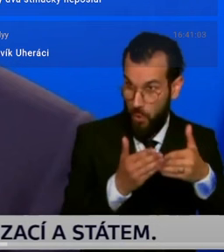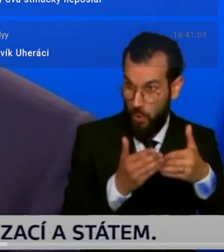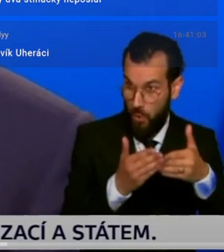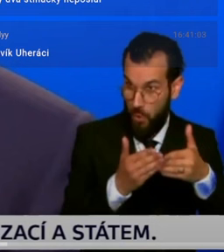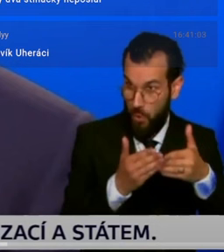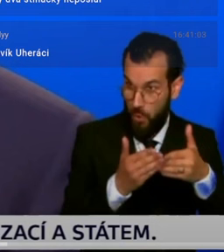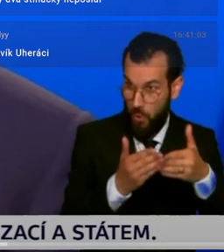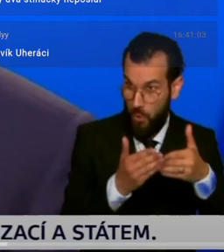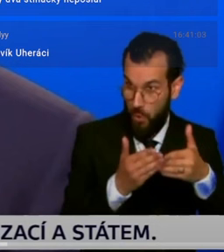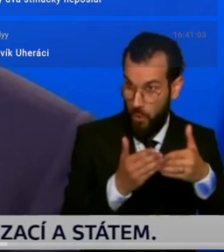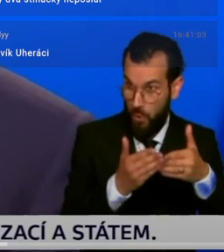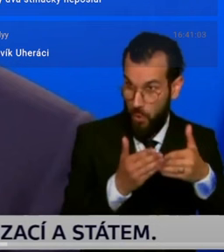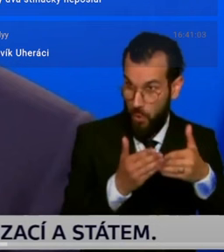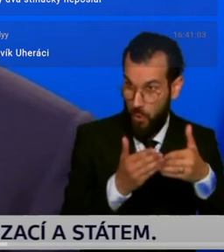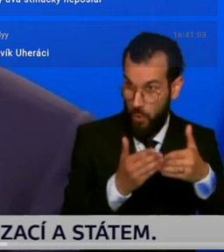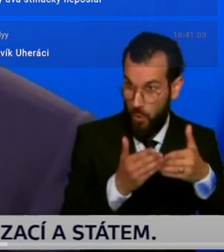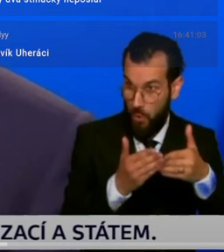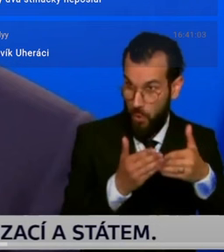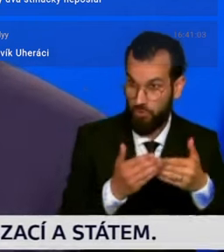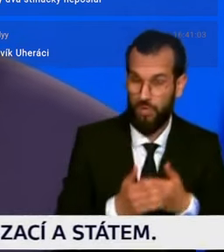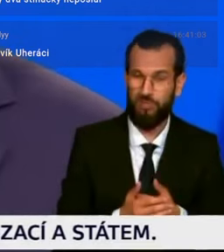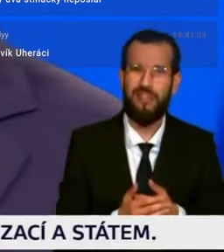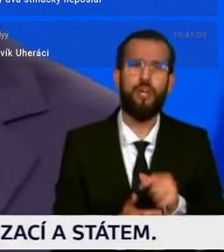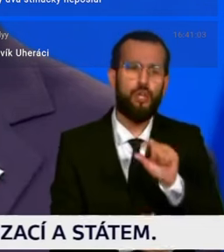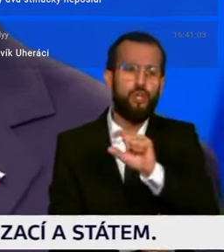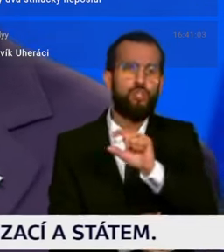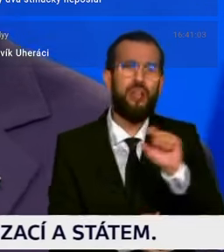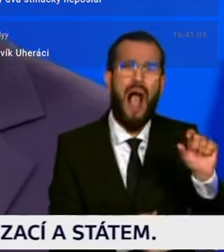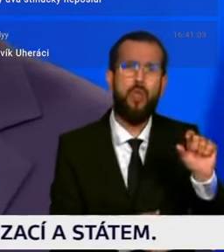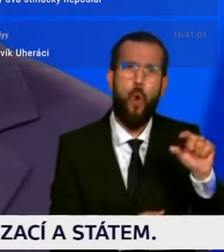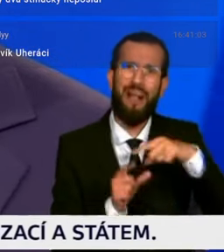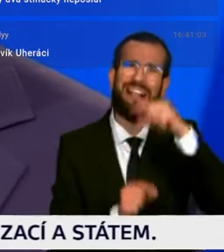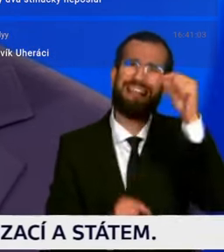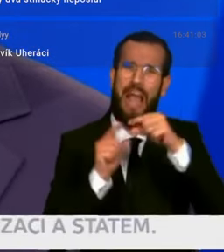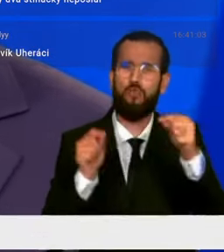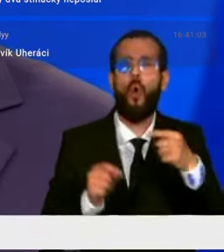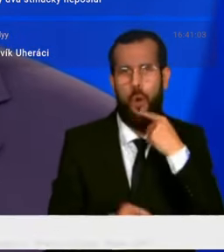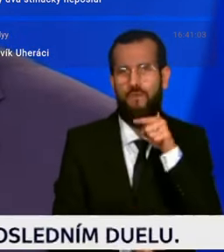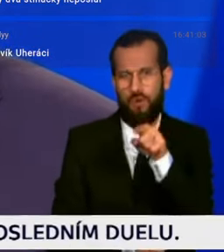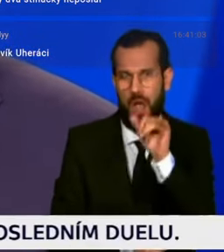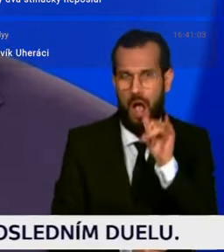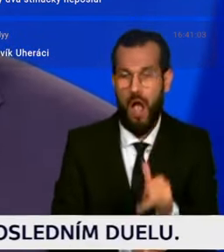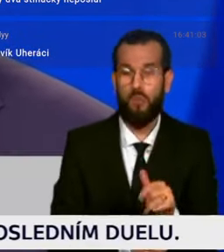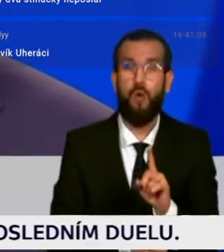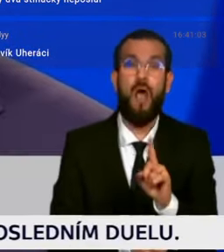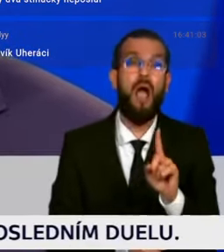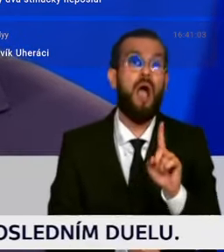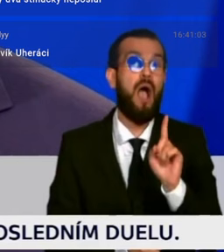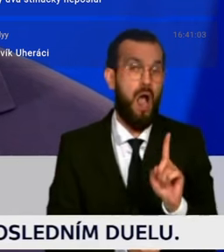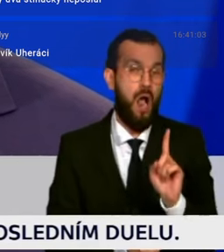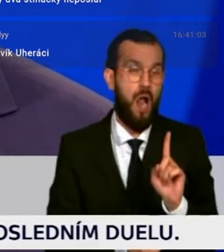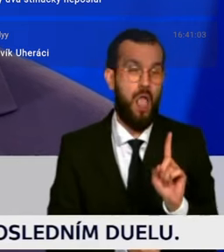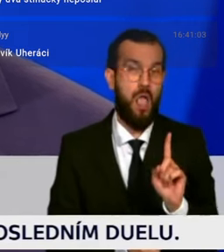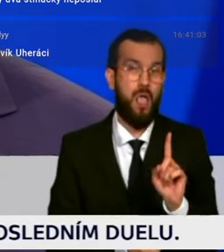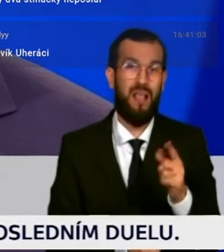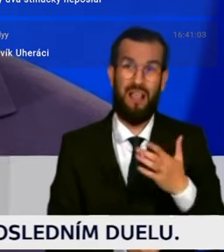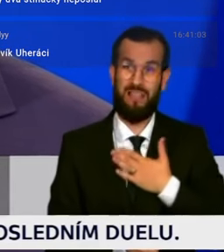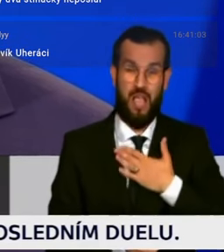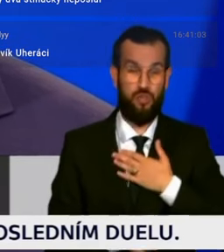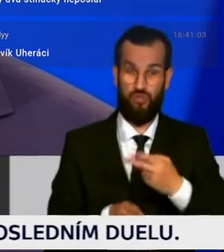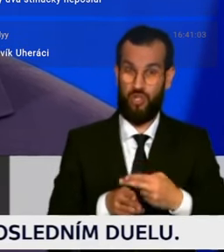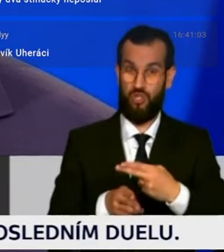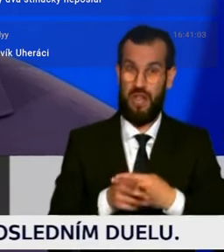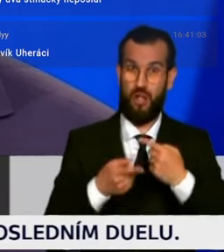teď že že o tom hovorí samozrejme ale ja si skôr myslím že Naša krajina